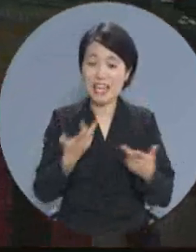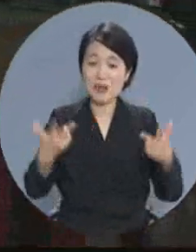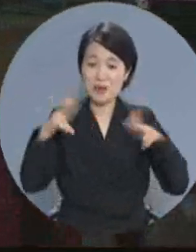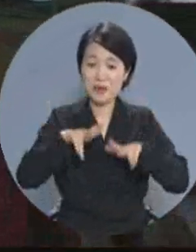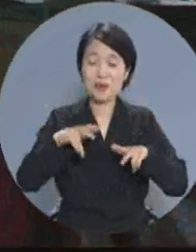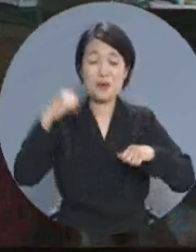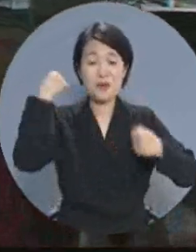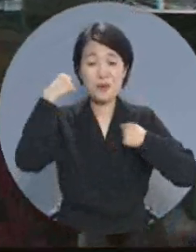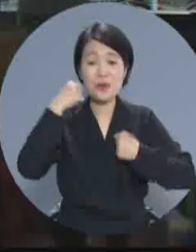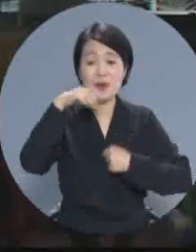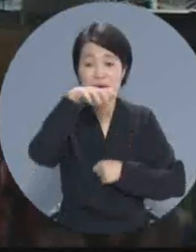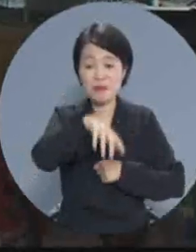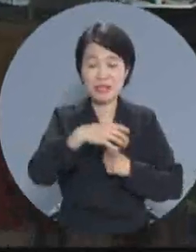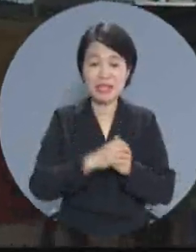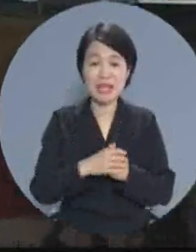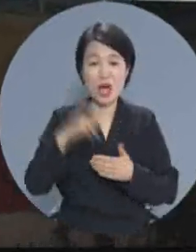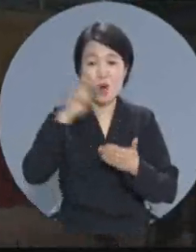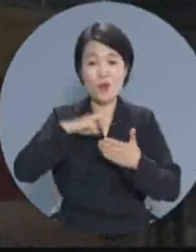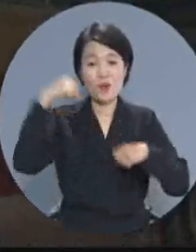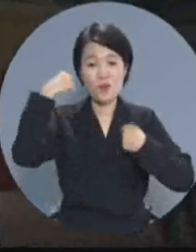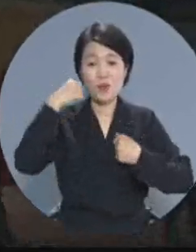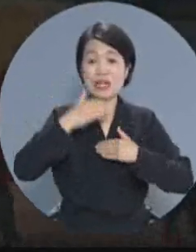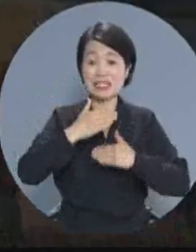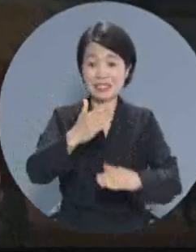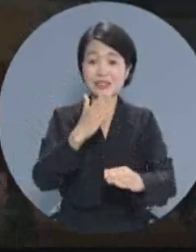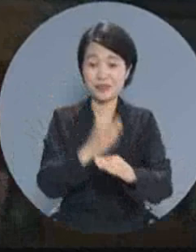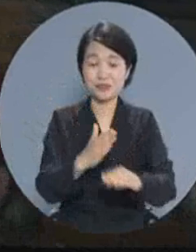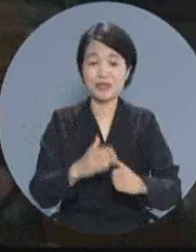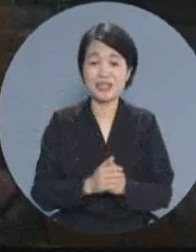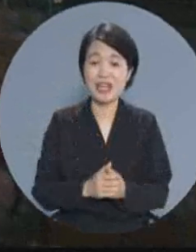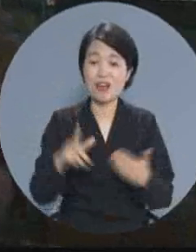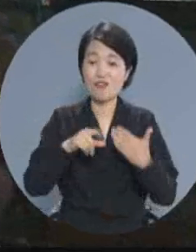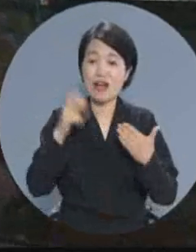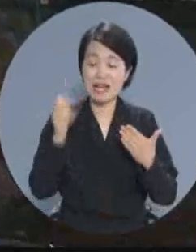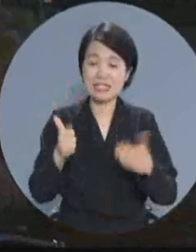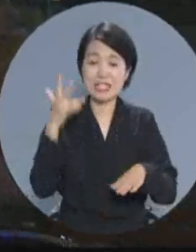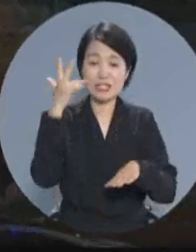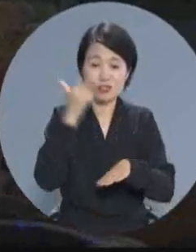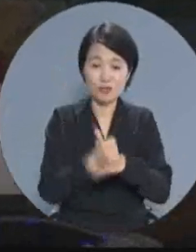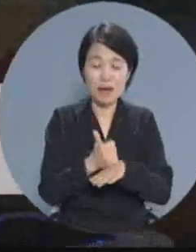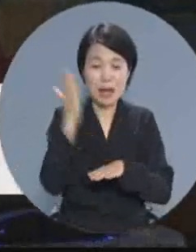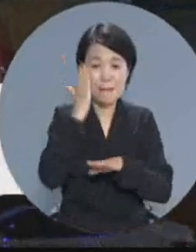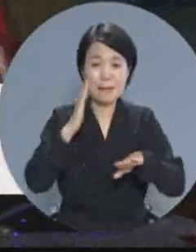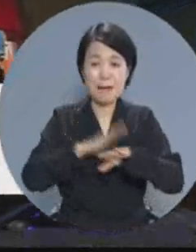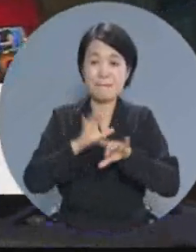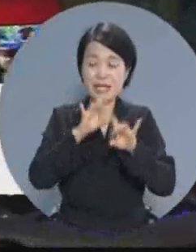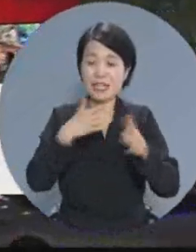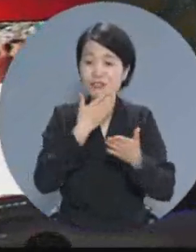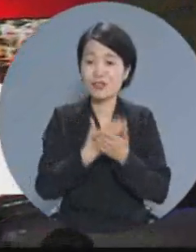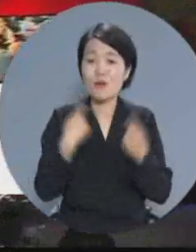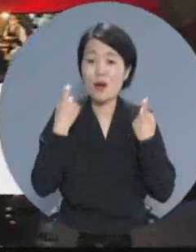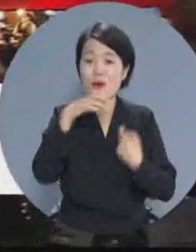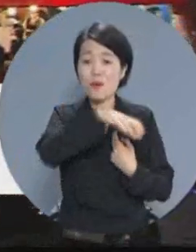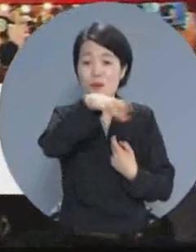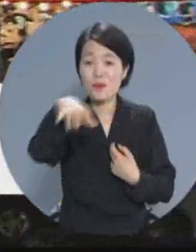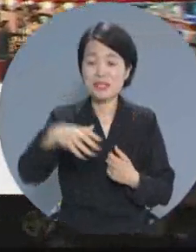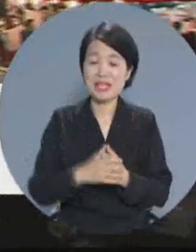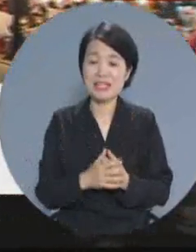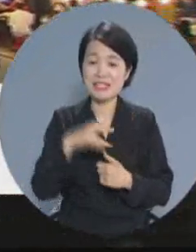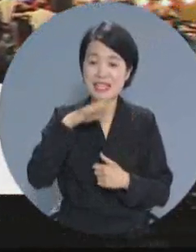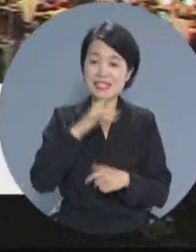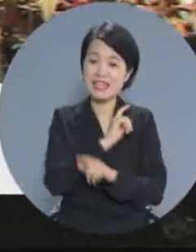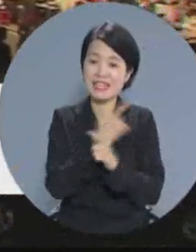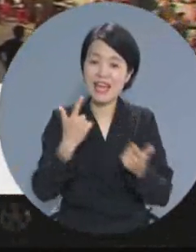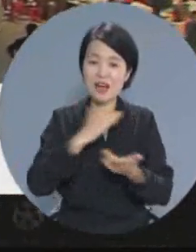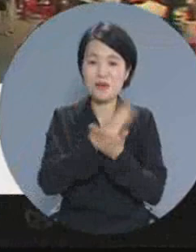버스킹 무대에서는 한창 공연이 진행되고 있습니다. 9월까지 주말 저녁마다 여수 주요 관광지 등지에서는 재즈 등